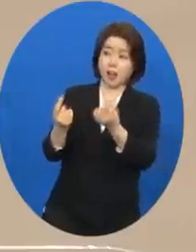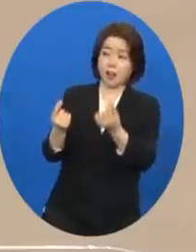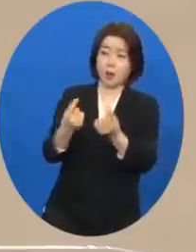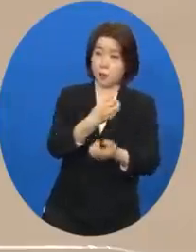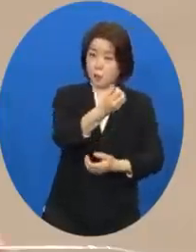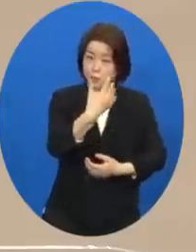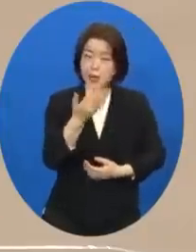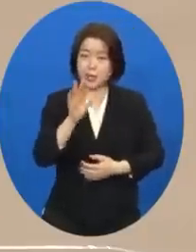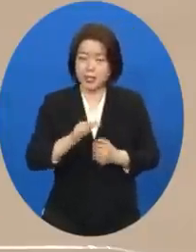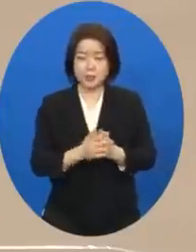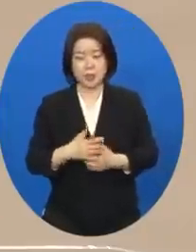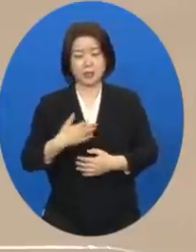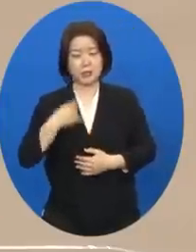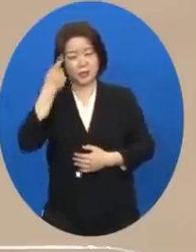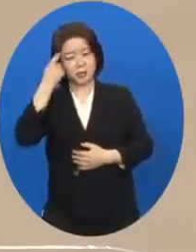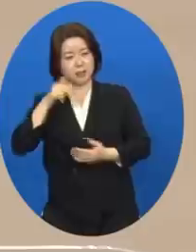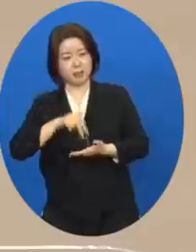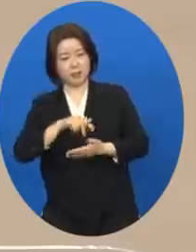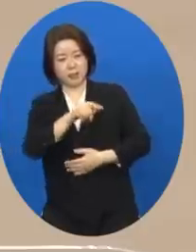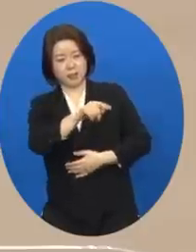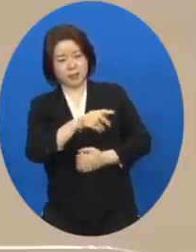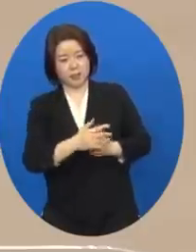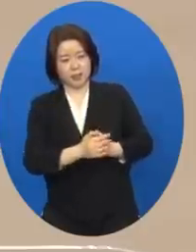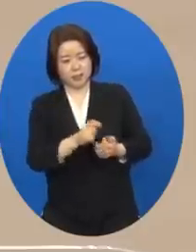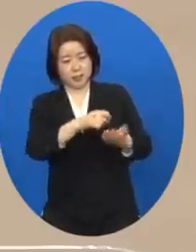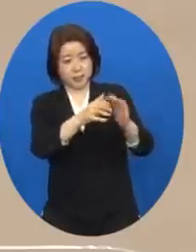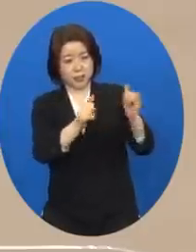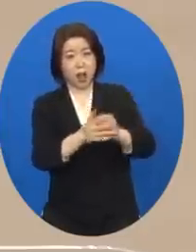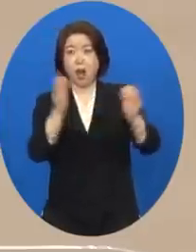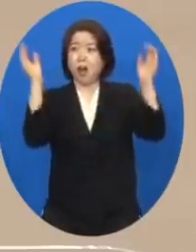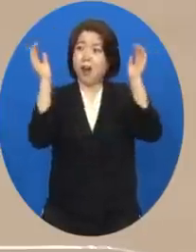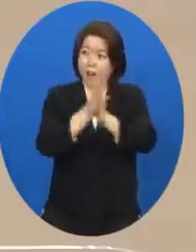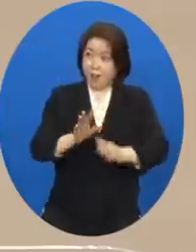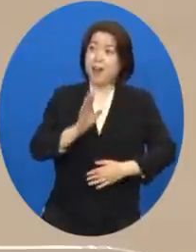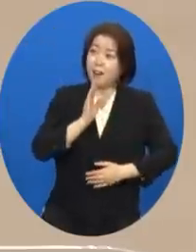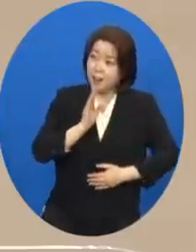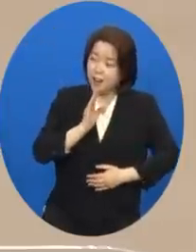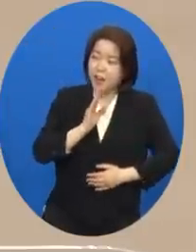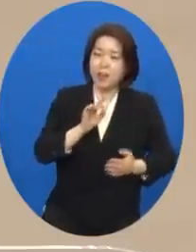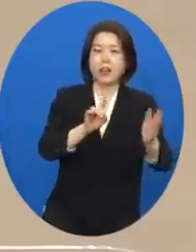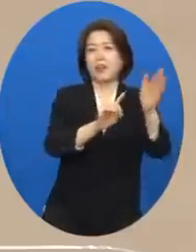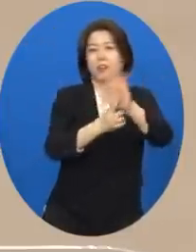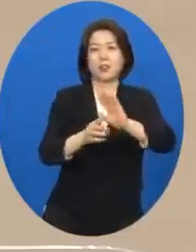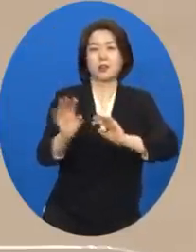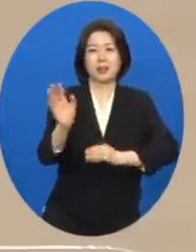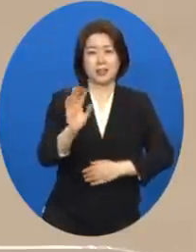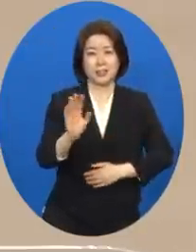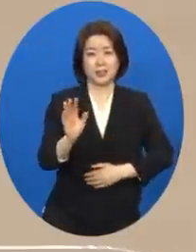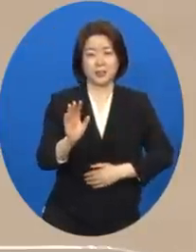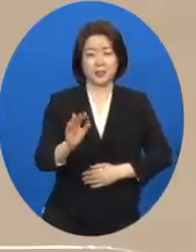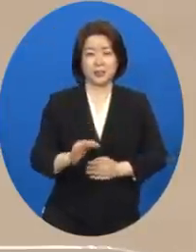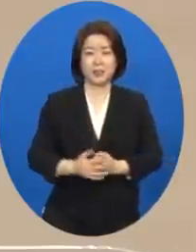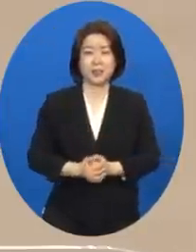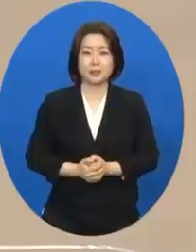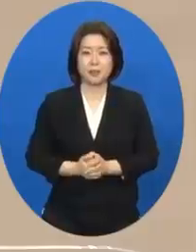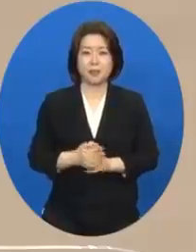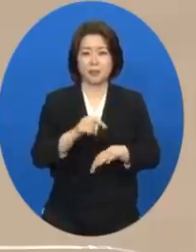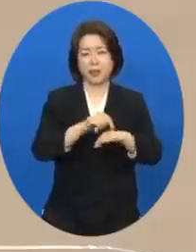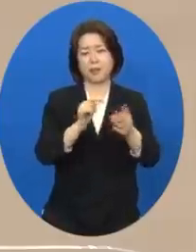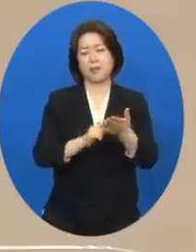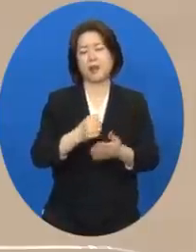제가 생각하기에도 2분이 그렇군요 이렇게 반응을 안 하시는 것 같아요 마음이